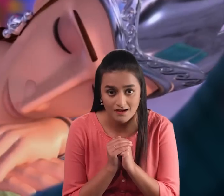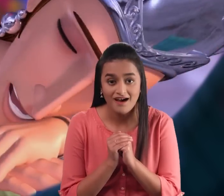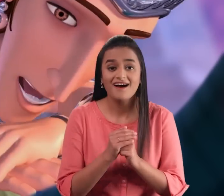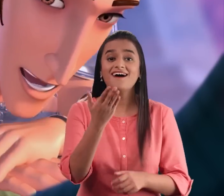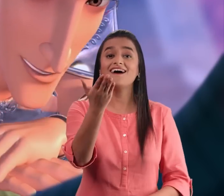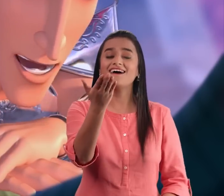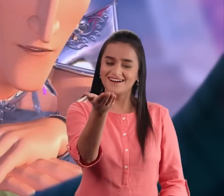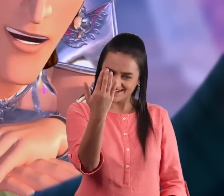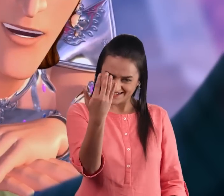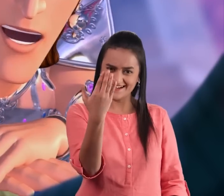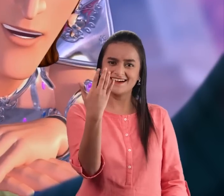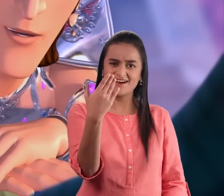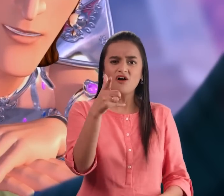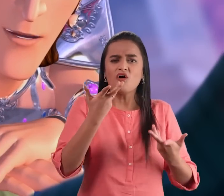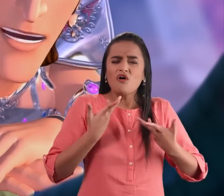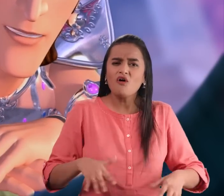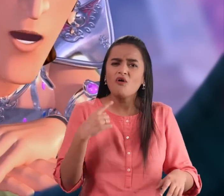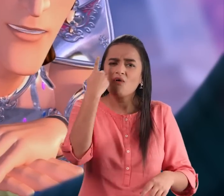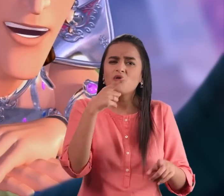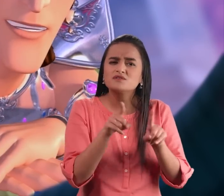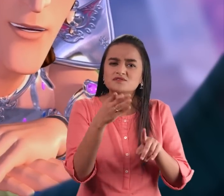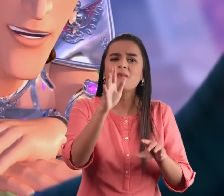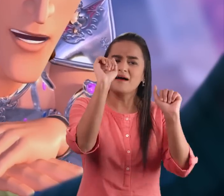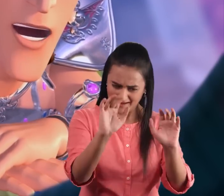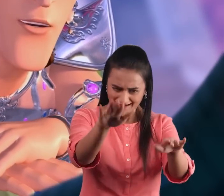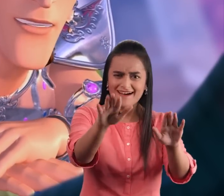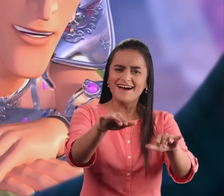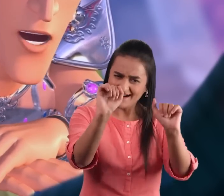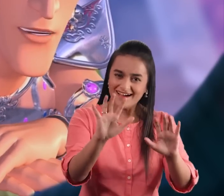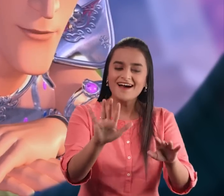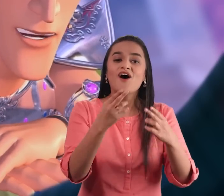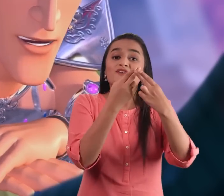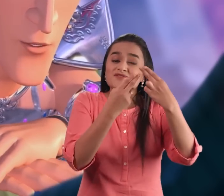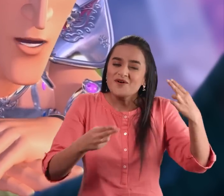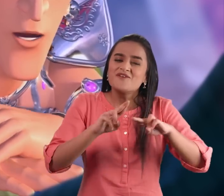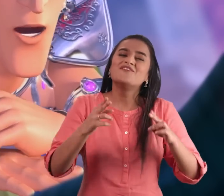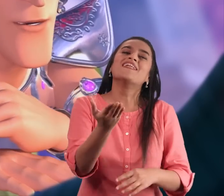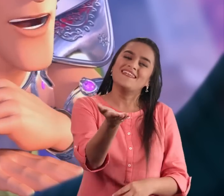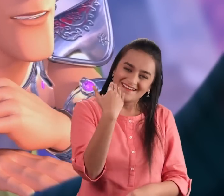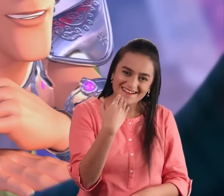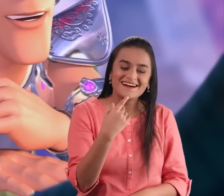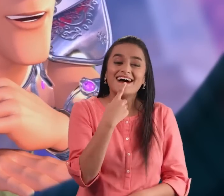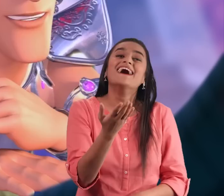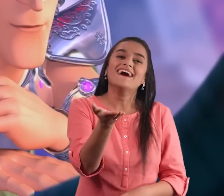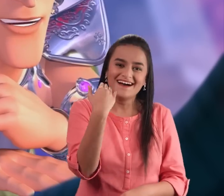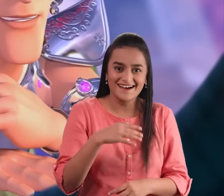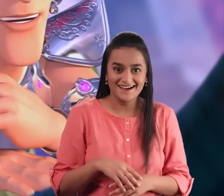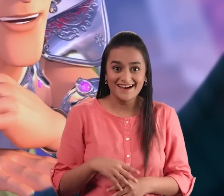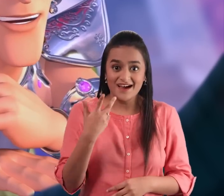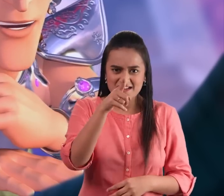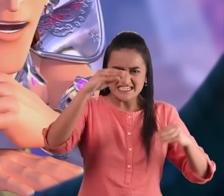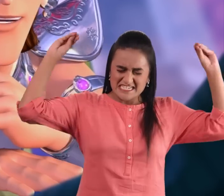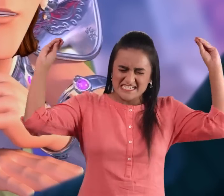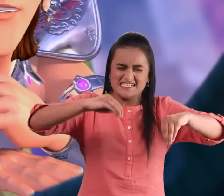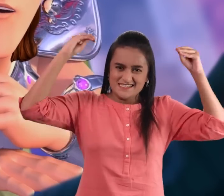देवराज, आओ संवर्तक, बहुत थके हुए लग रहे हो। बैठ जाओ और सब विस्तार पूर्वक सुनाओ। बताओ,